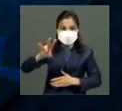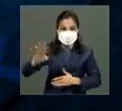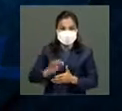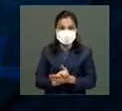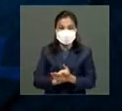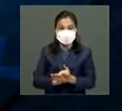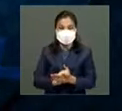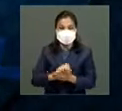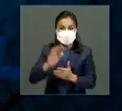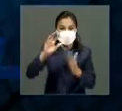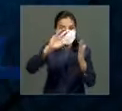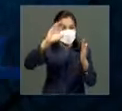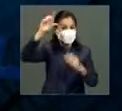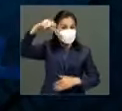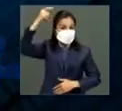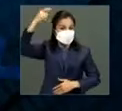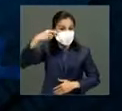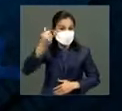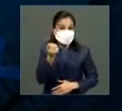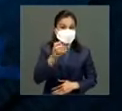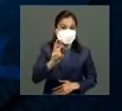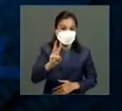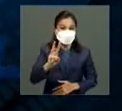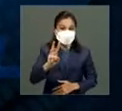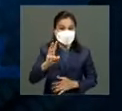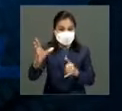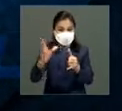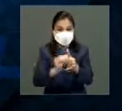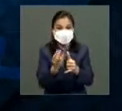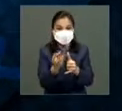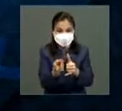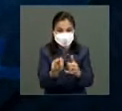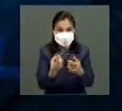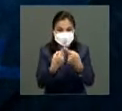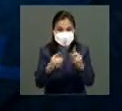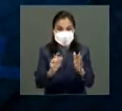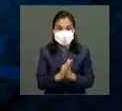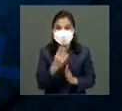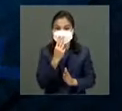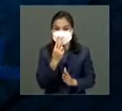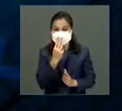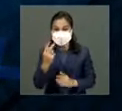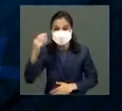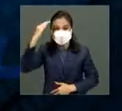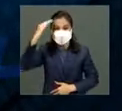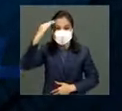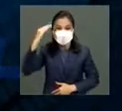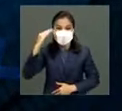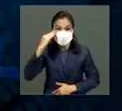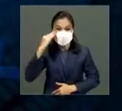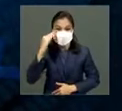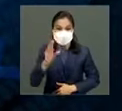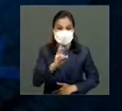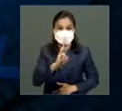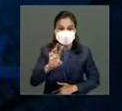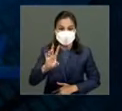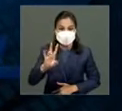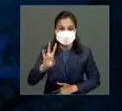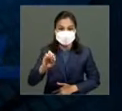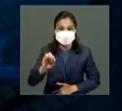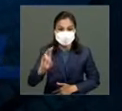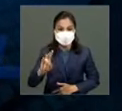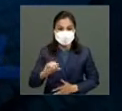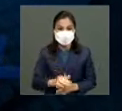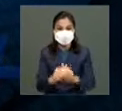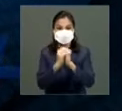16นะครับตัวเลขน้อยนะครับแต่ว่ามาดูที่ทางเกาหลีนี่อยู่ที่676นะครับจีน